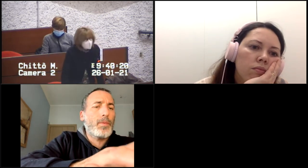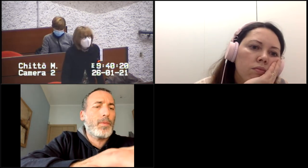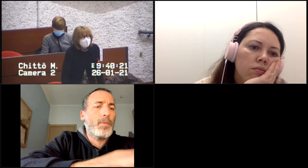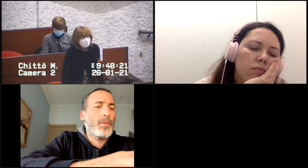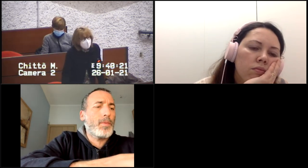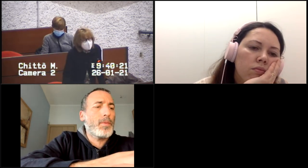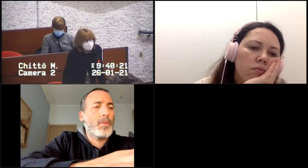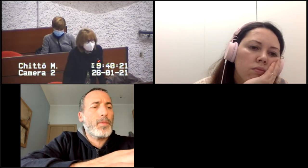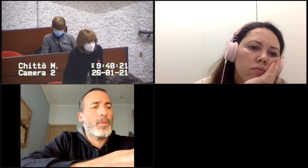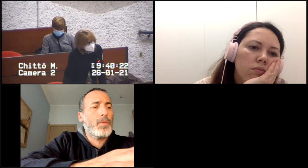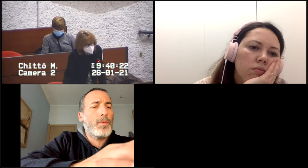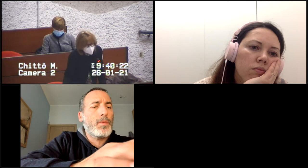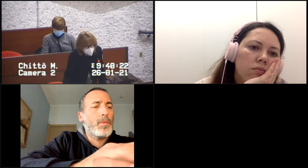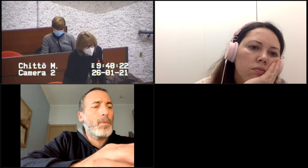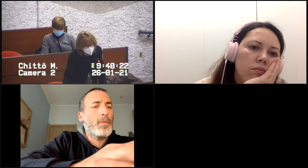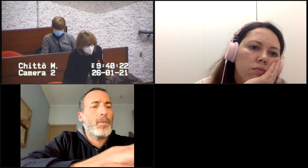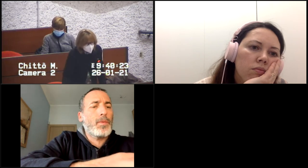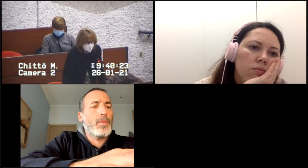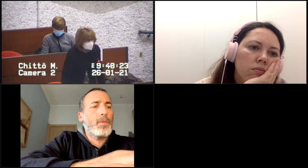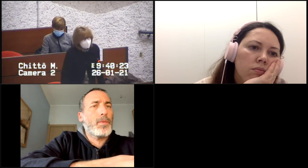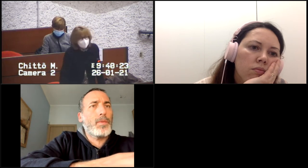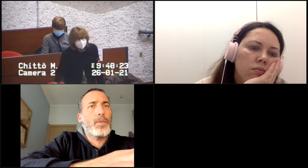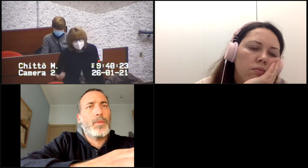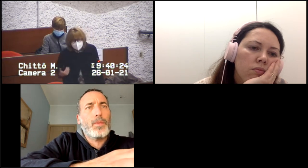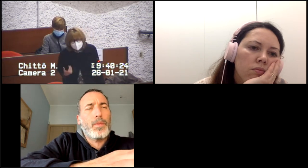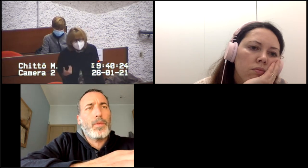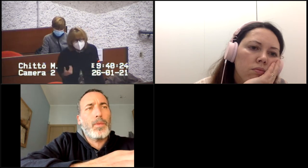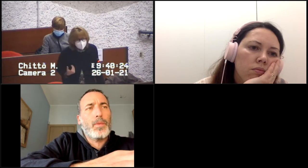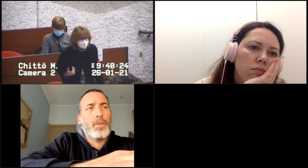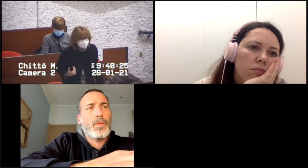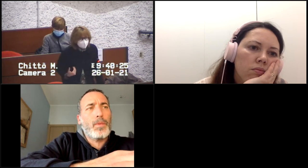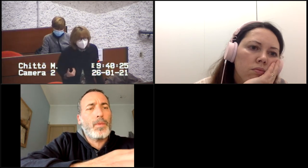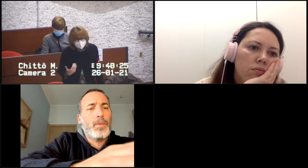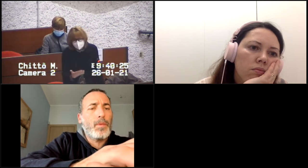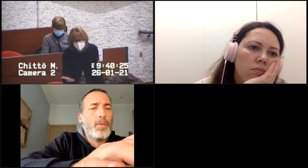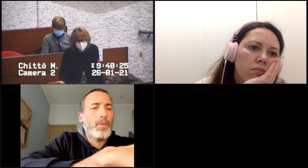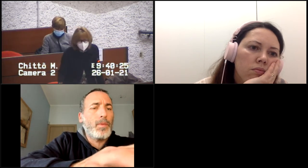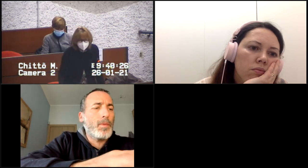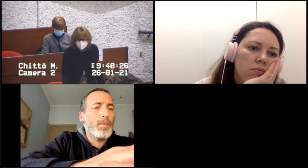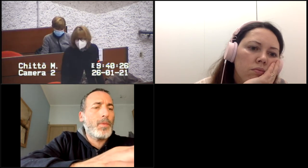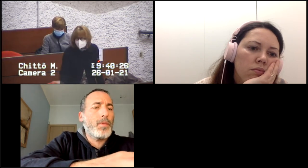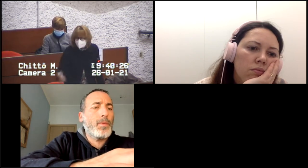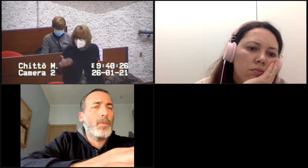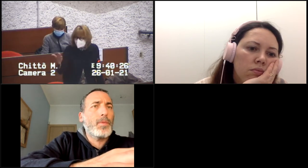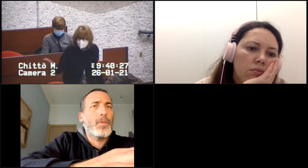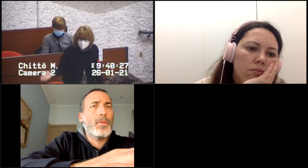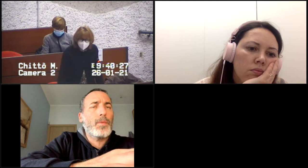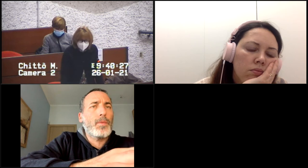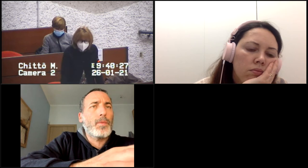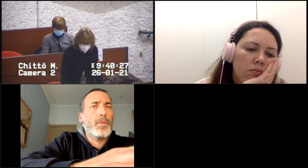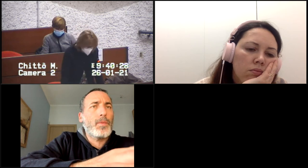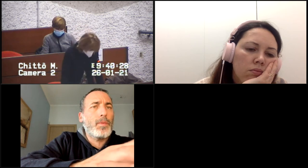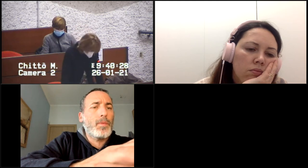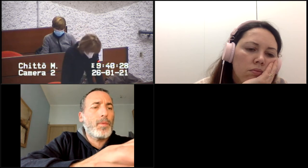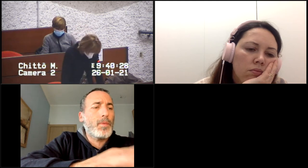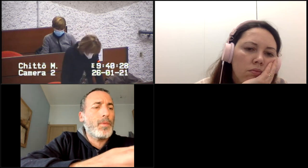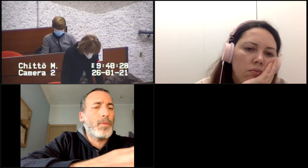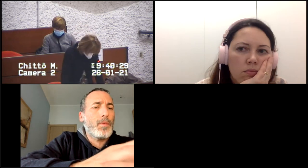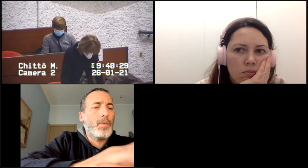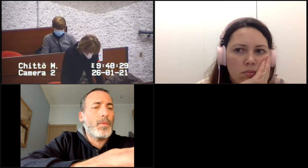Però anche qui la critica ci sta, non soltanto perché siamo l'opposizione, siamo stati molto critici anche ad altri